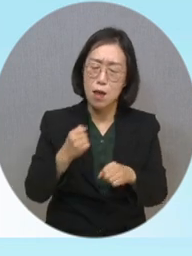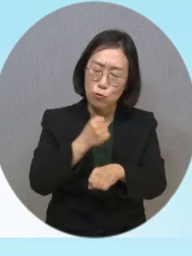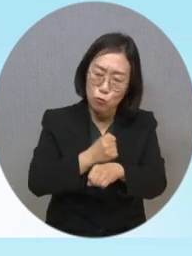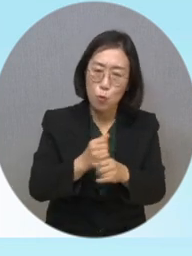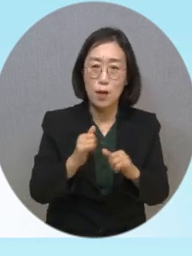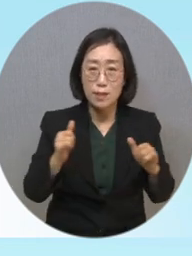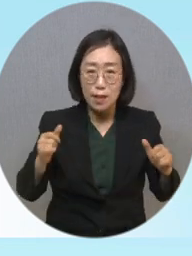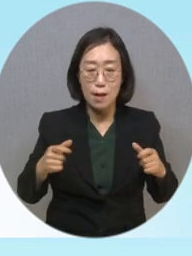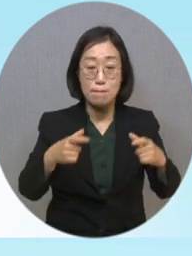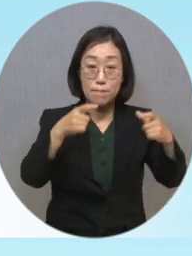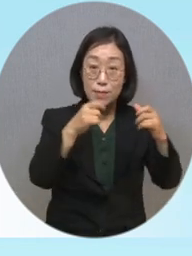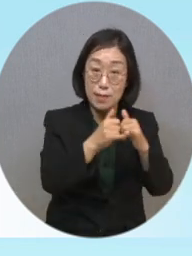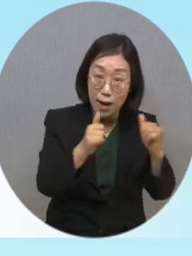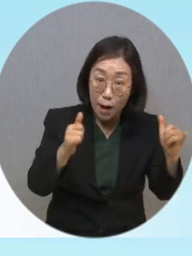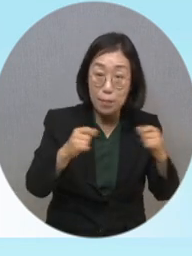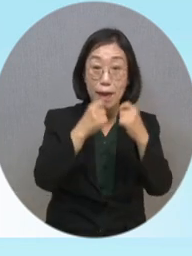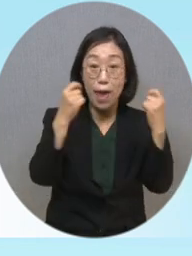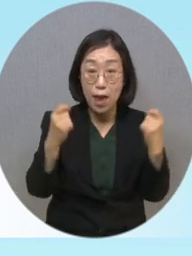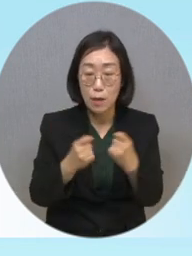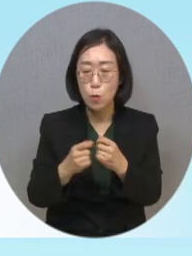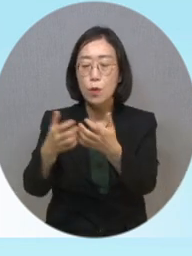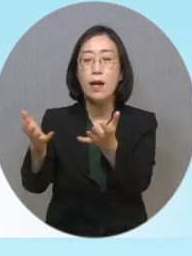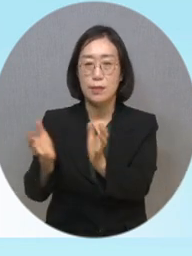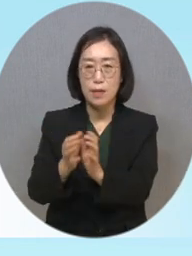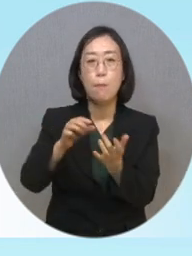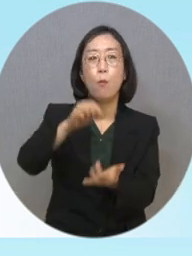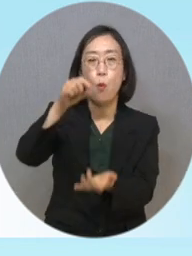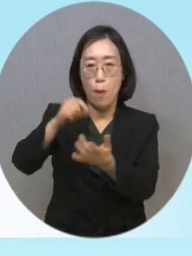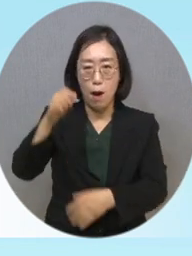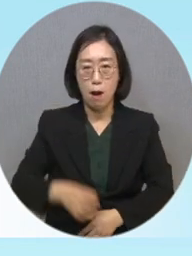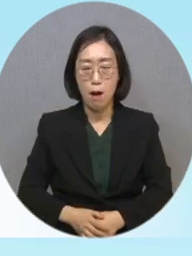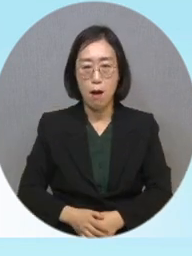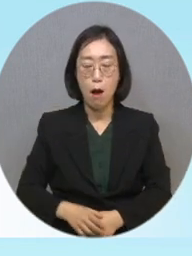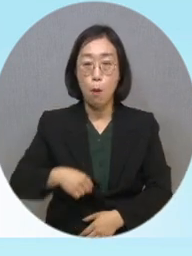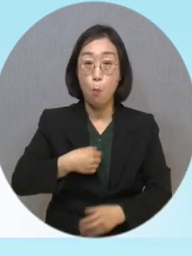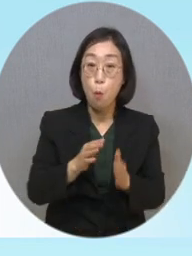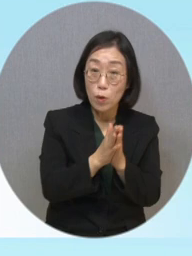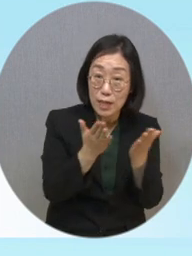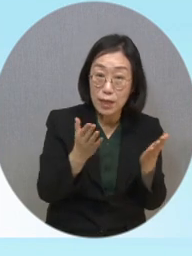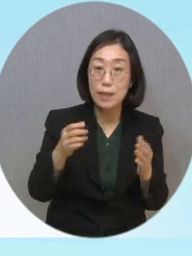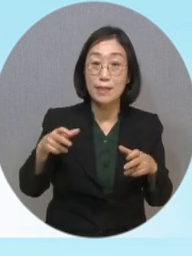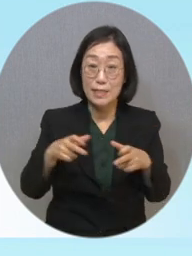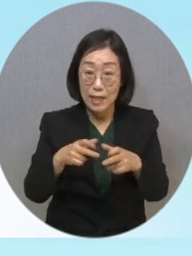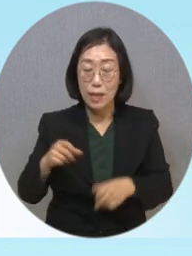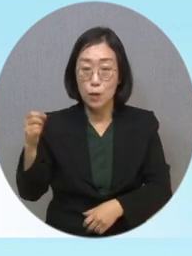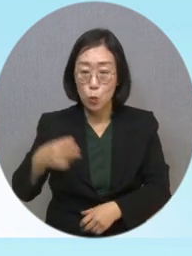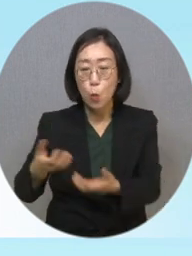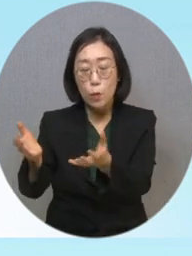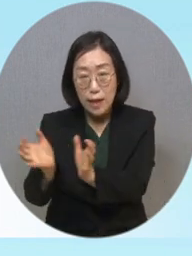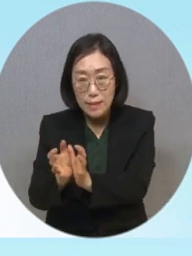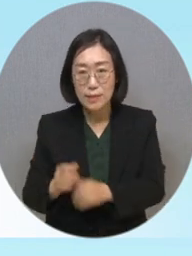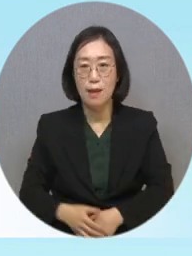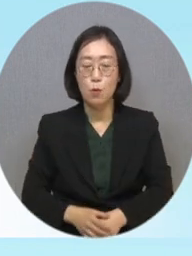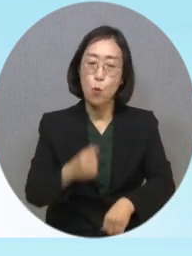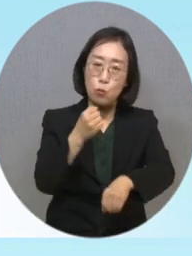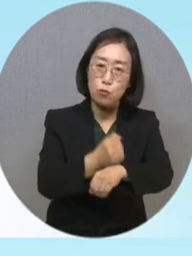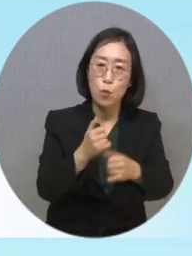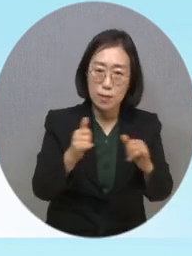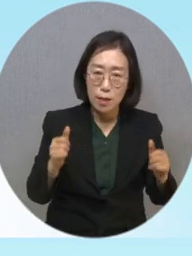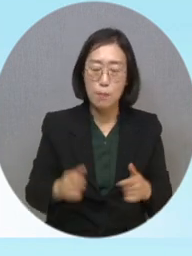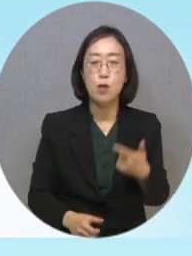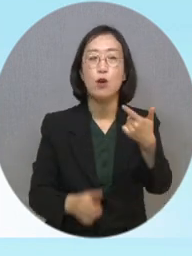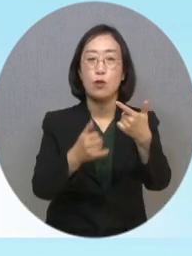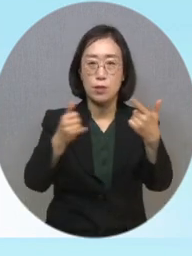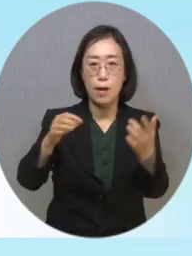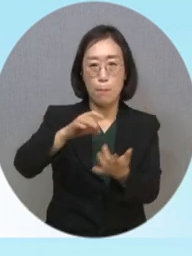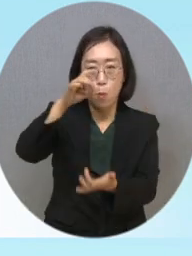시민과 단체에 주는 상으로 장애인 당사자와 장애인 복지증진 기여자 및 단체 두 개 분야로 나눠 총 여섯